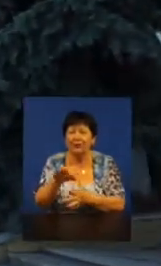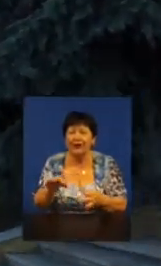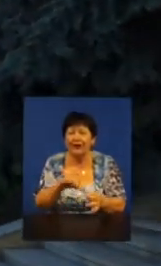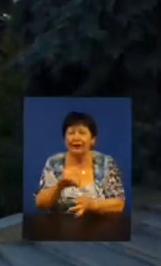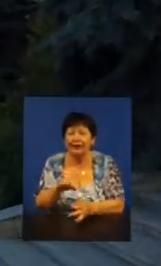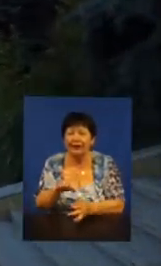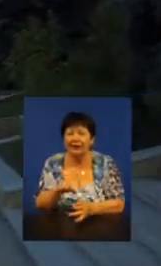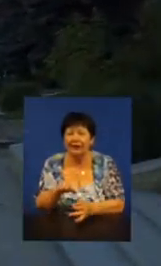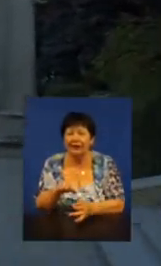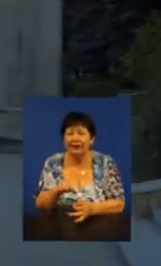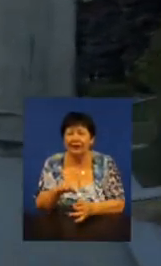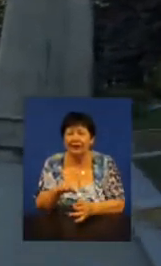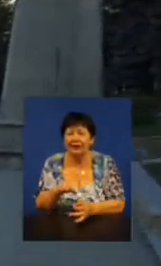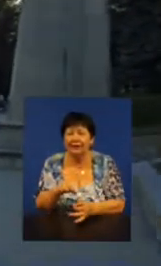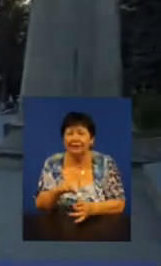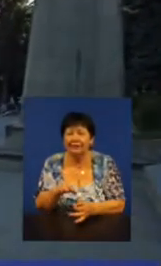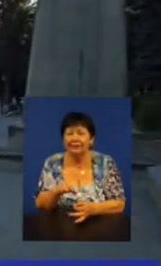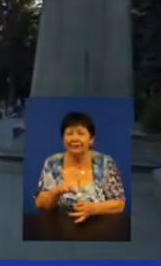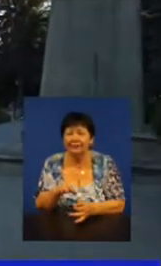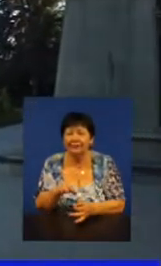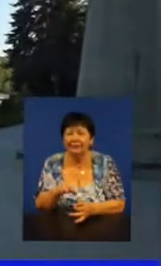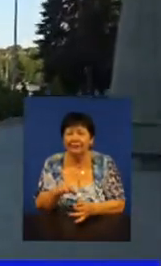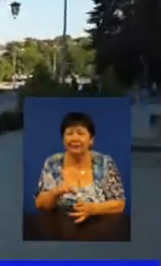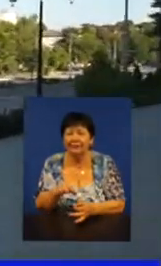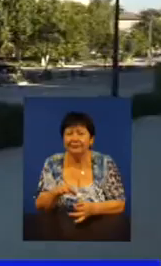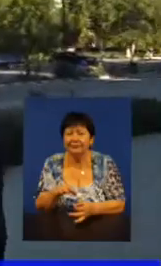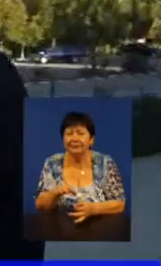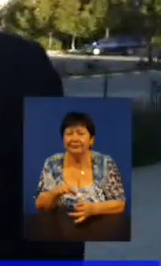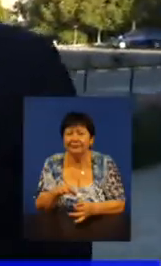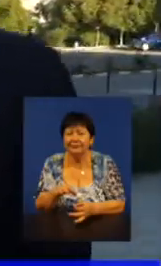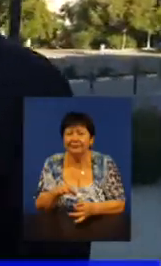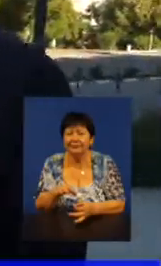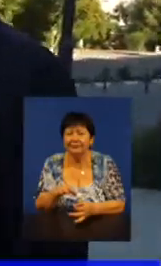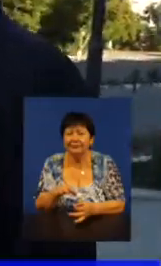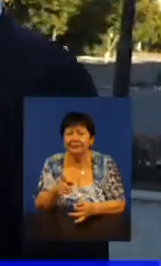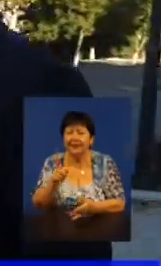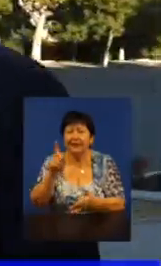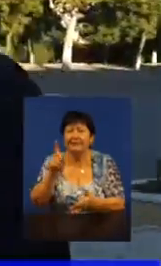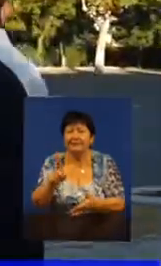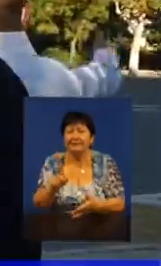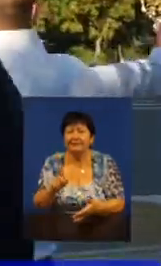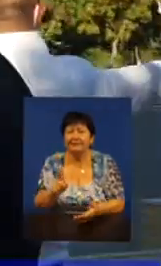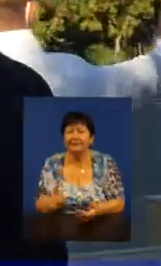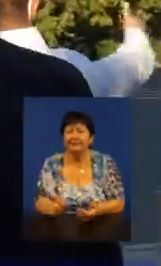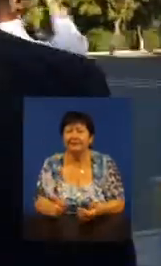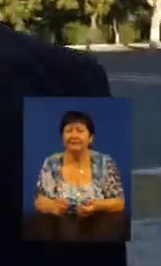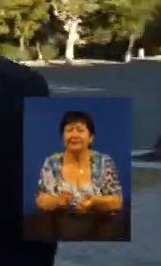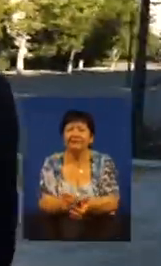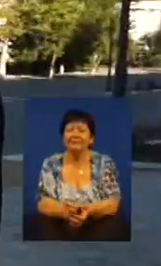в партнёрстве с АО Проспект. Выиграли вот здесь поставить